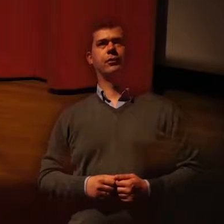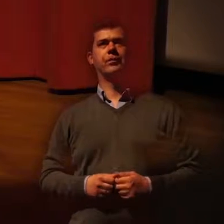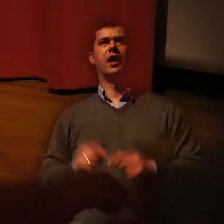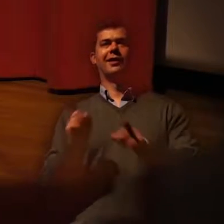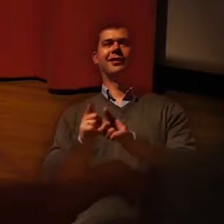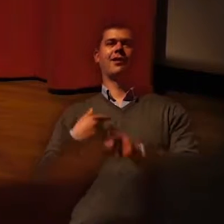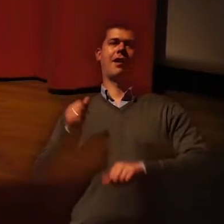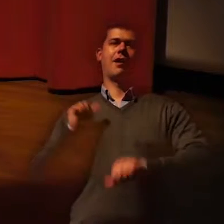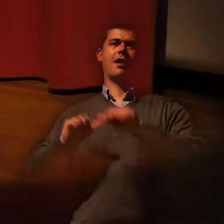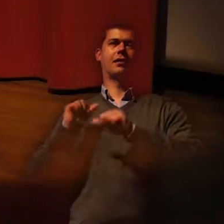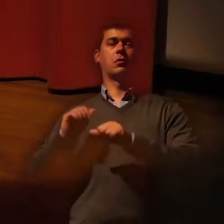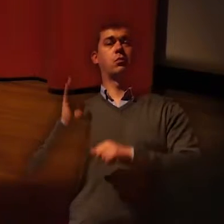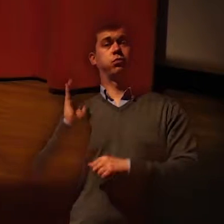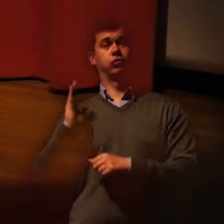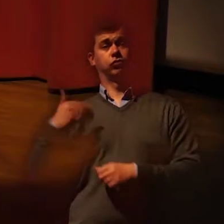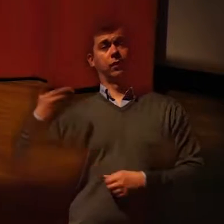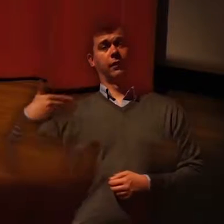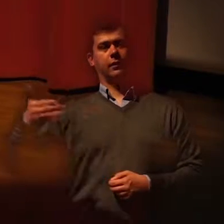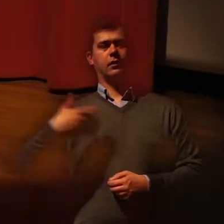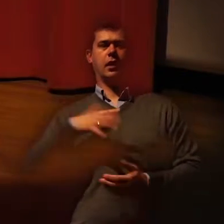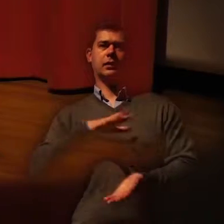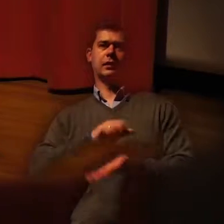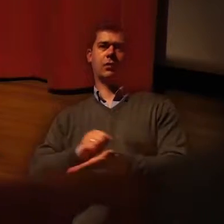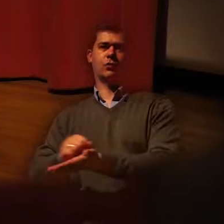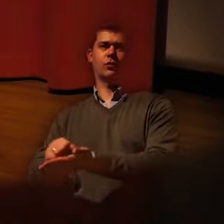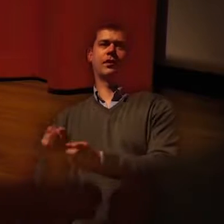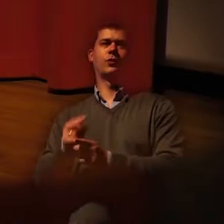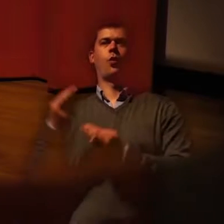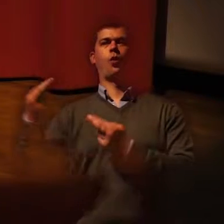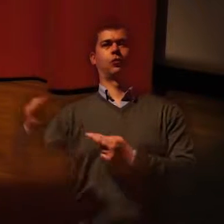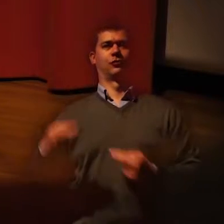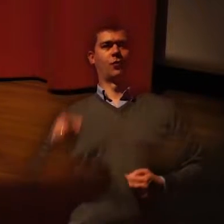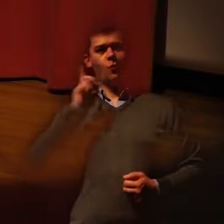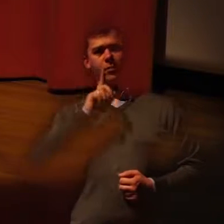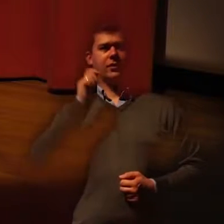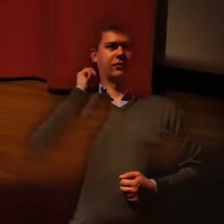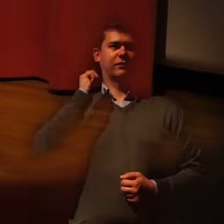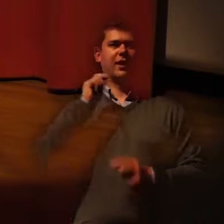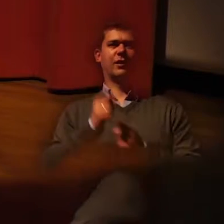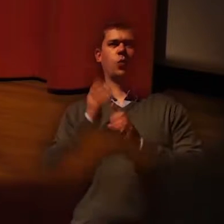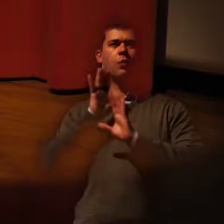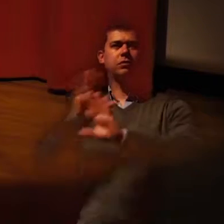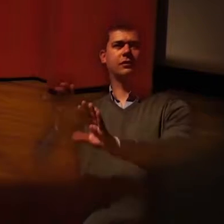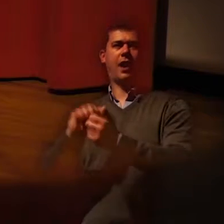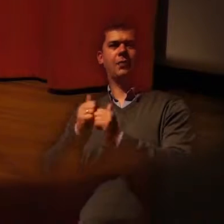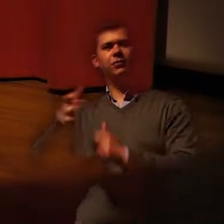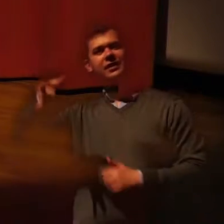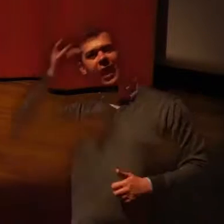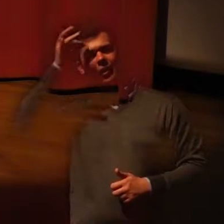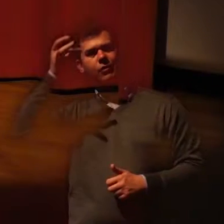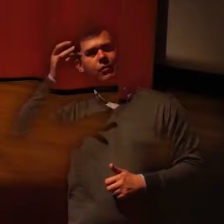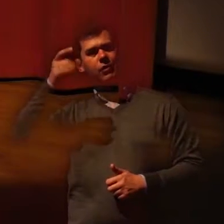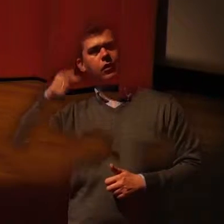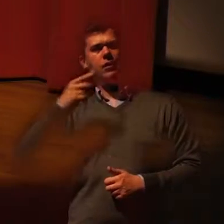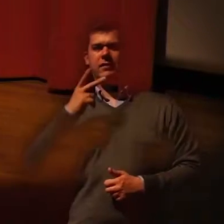ja się od bardzo wielu później zaczęłam się zajmować także różnicami płci także sprawy uprzedzeń stereotypów To jest coś co